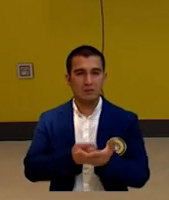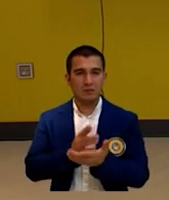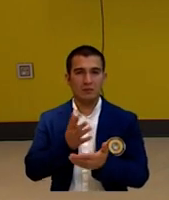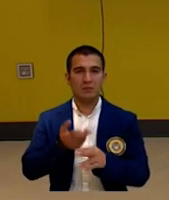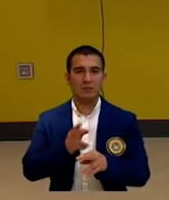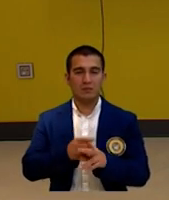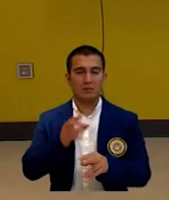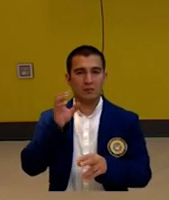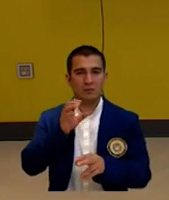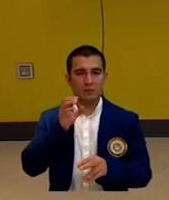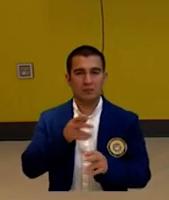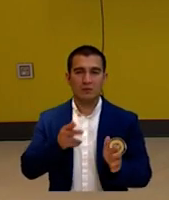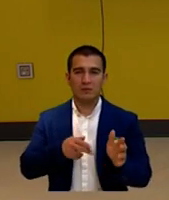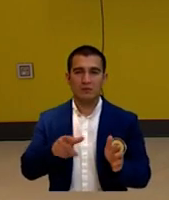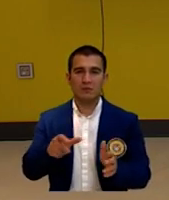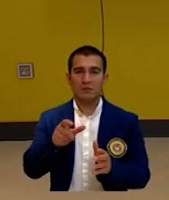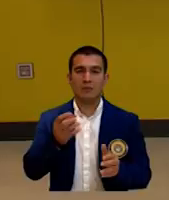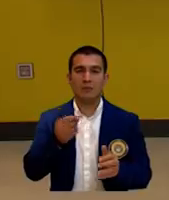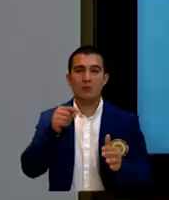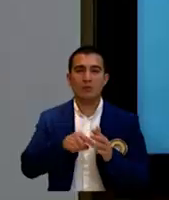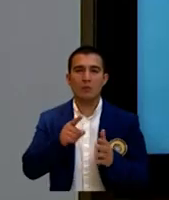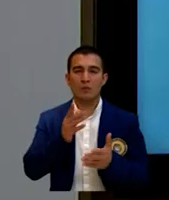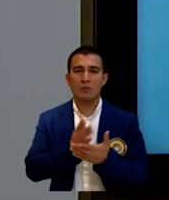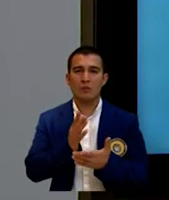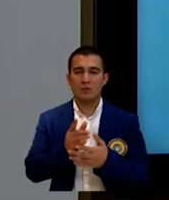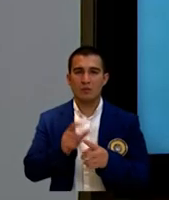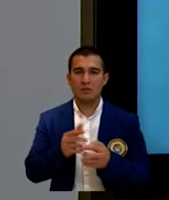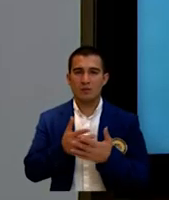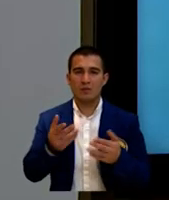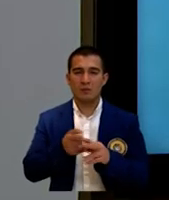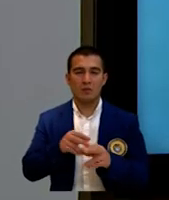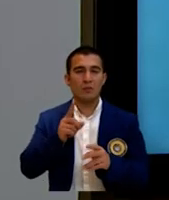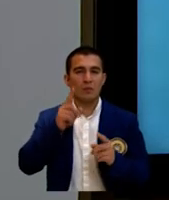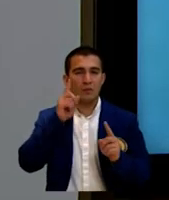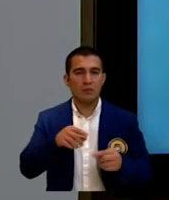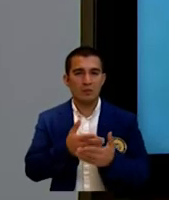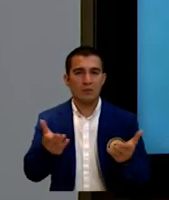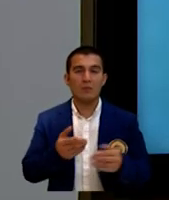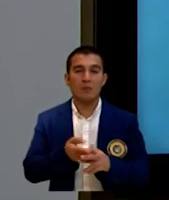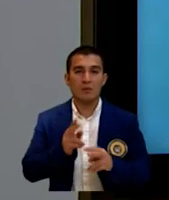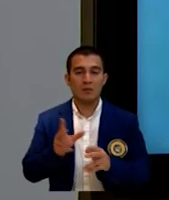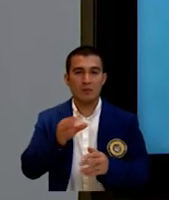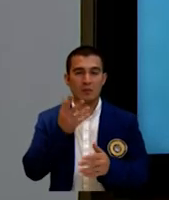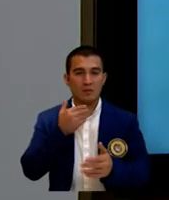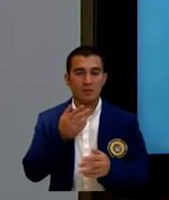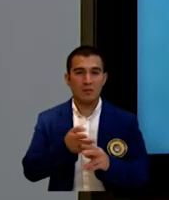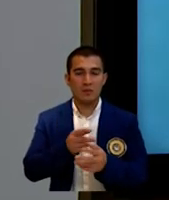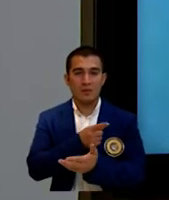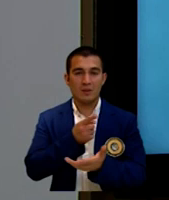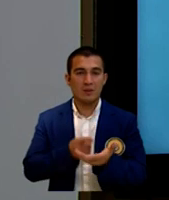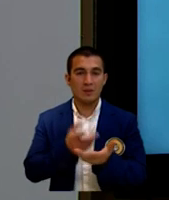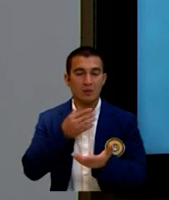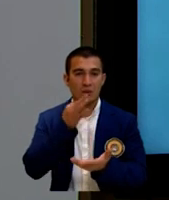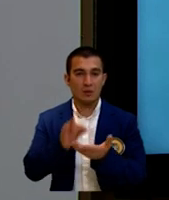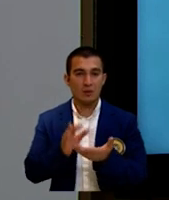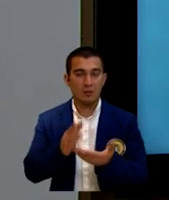temir yo'llari haqida yana nimalarni bilasiz? Matnni to'ldiring. Bu savolga javob berishda albatta siz